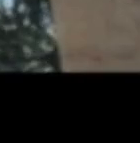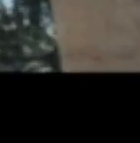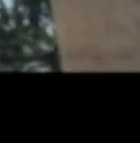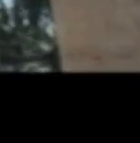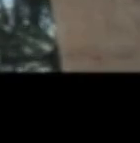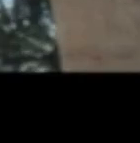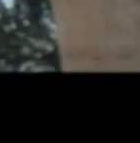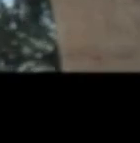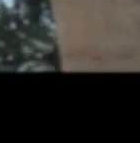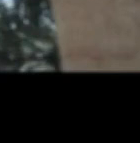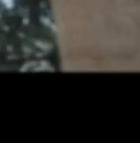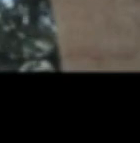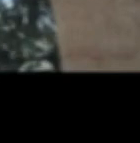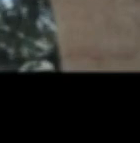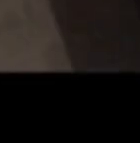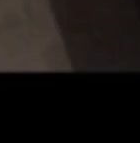الله